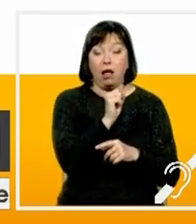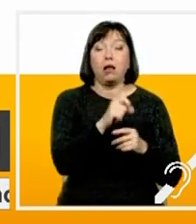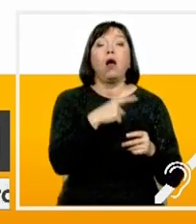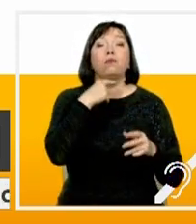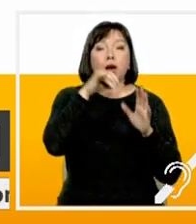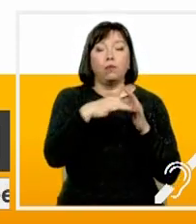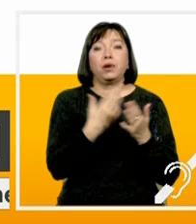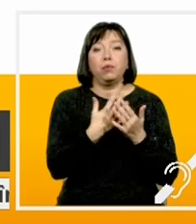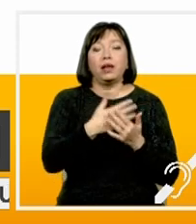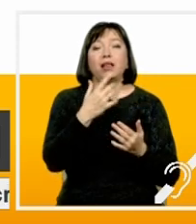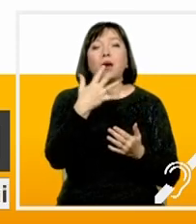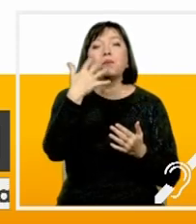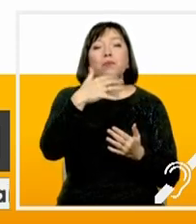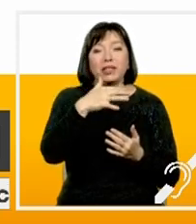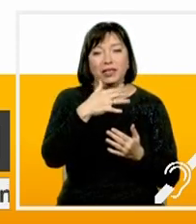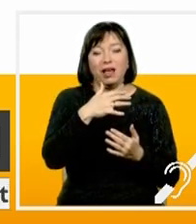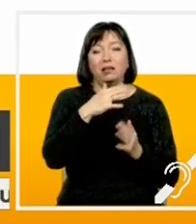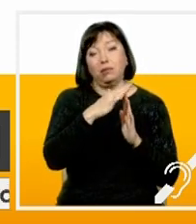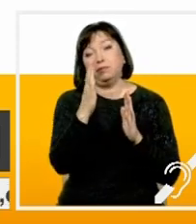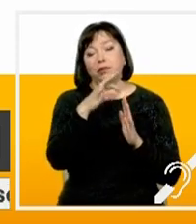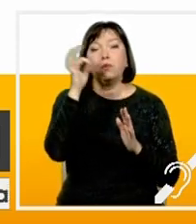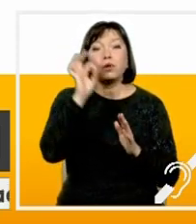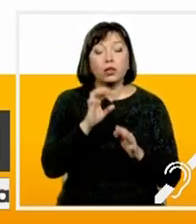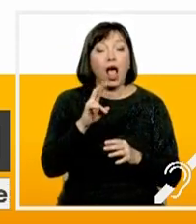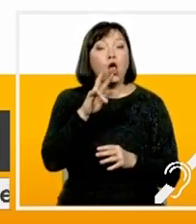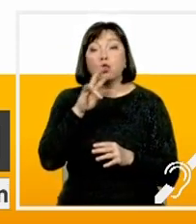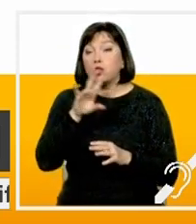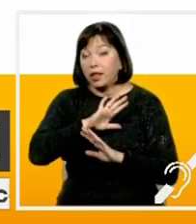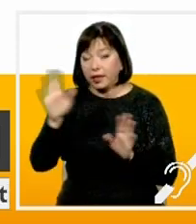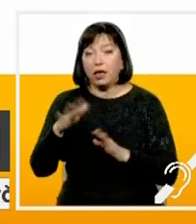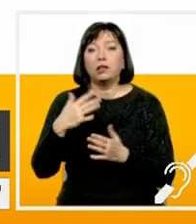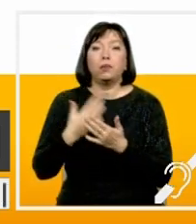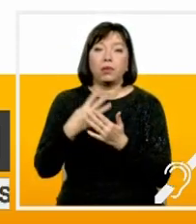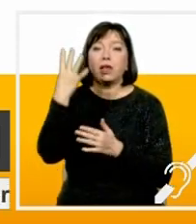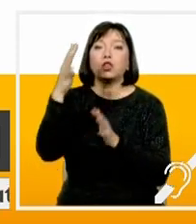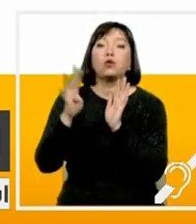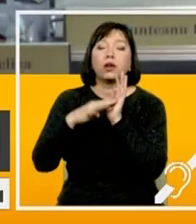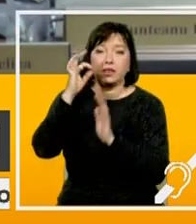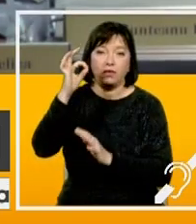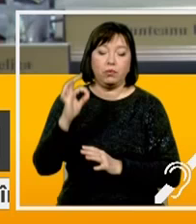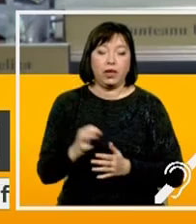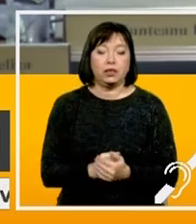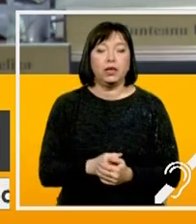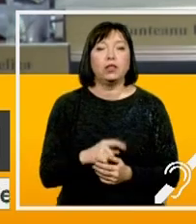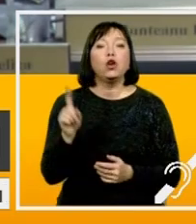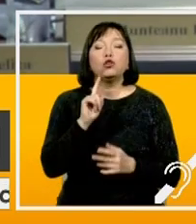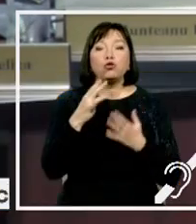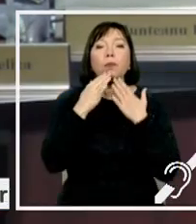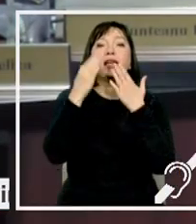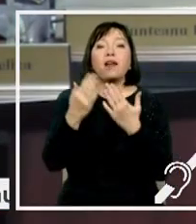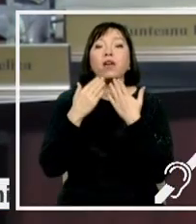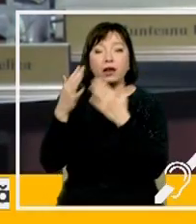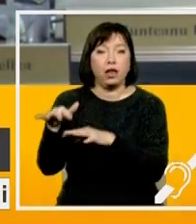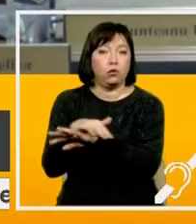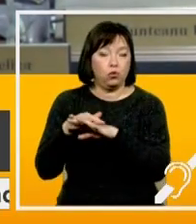peste 50% dintre alegători, iar pentru nu puțin peste 49%. Pentru ca referendumul